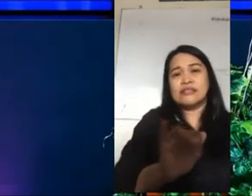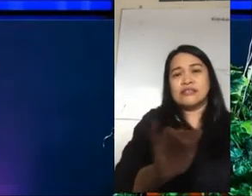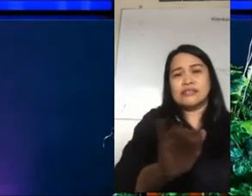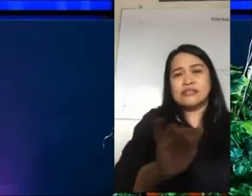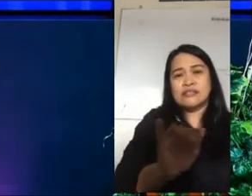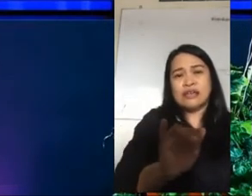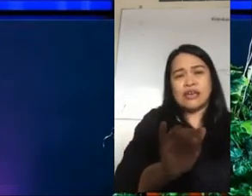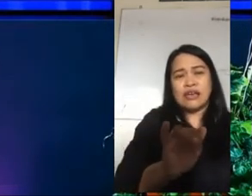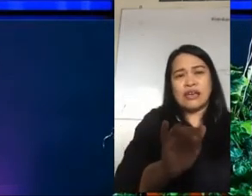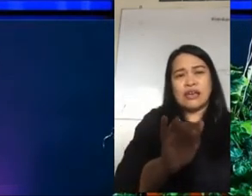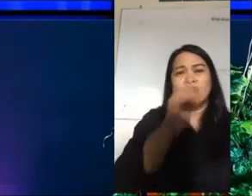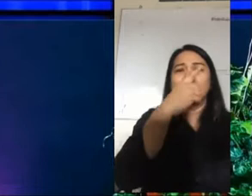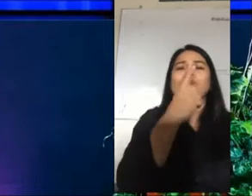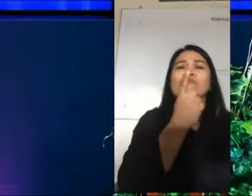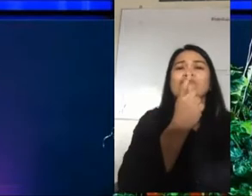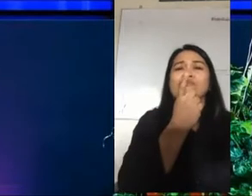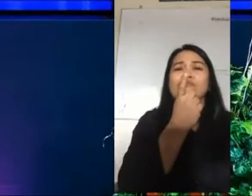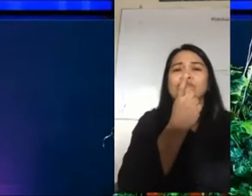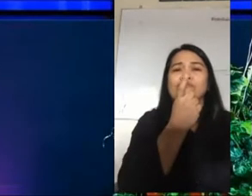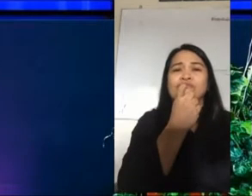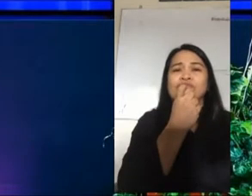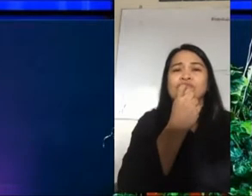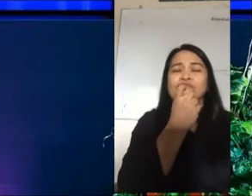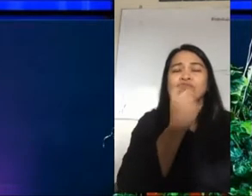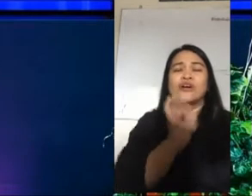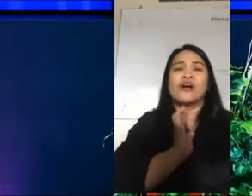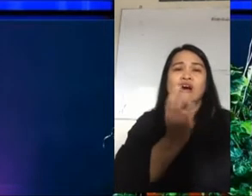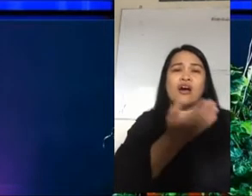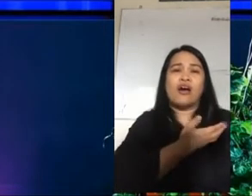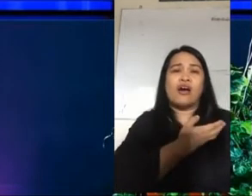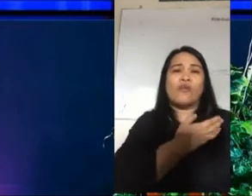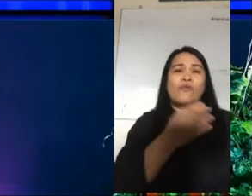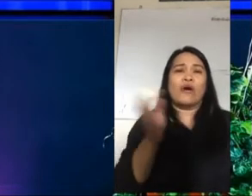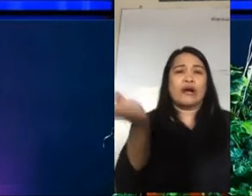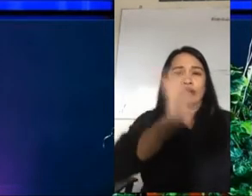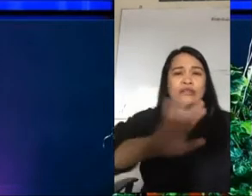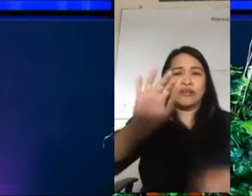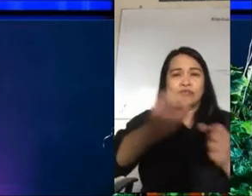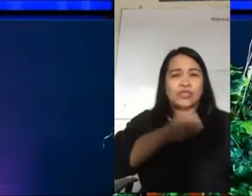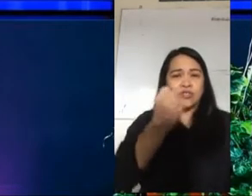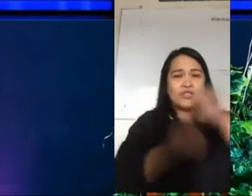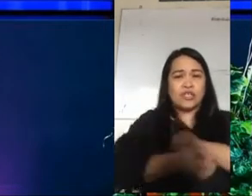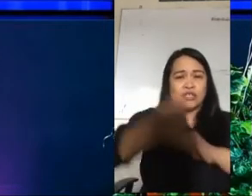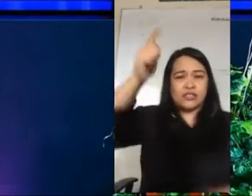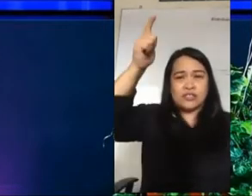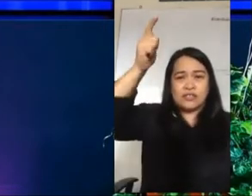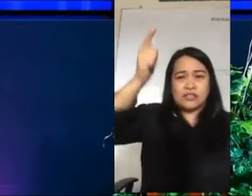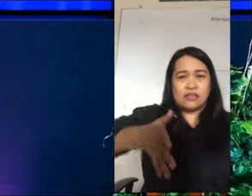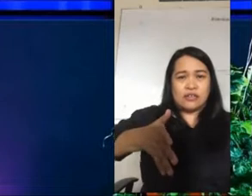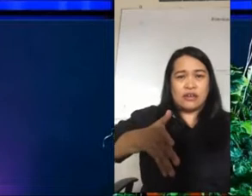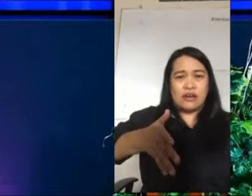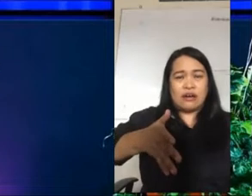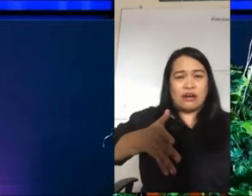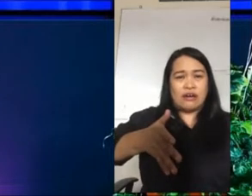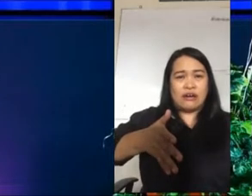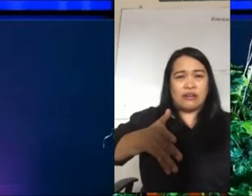hindi nagbabago nito? Our unchanging God. Magbago man ang lahat sa iyong buhay,